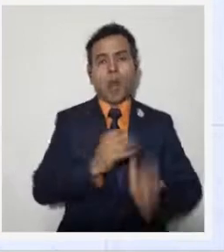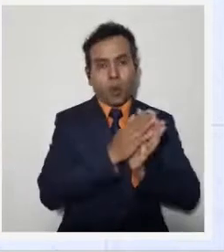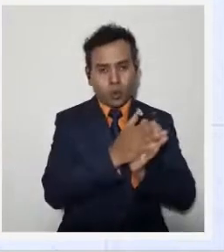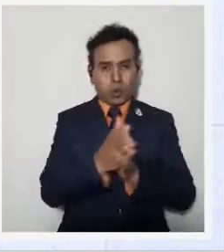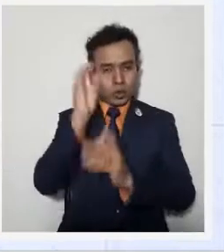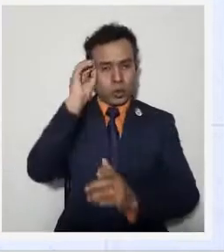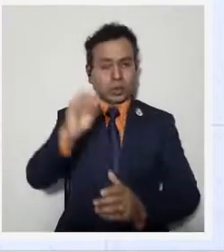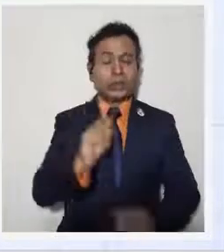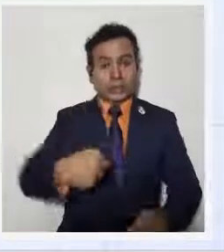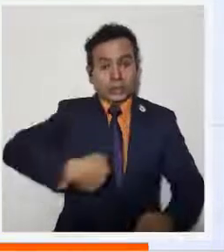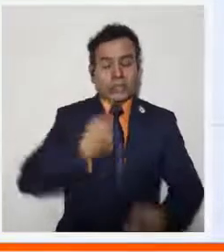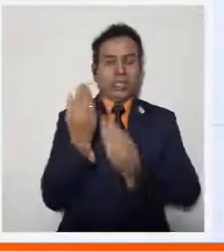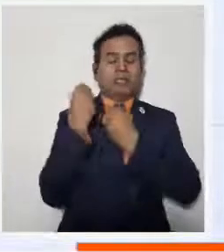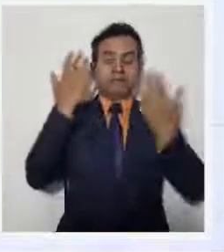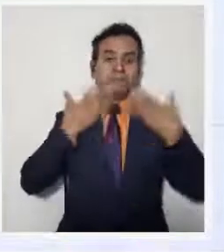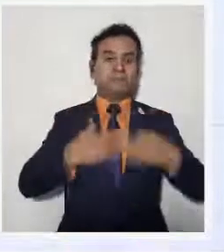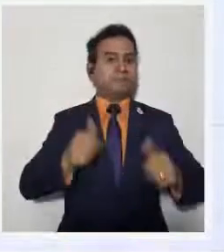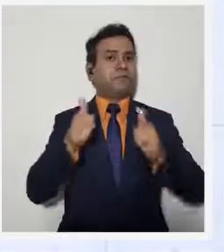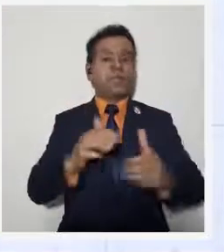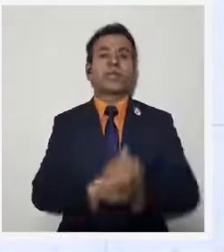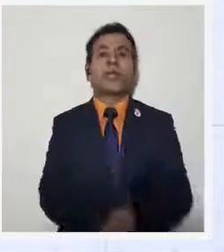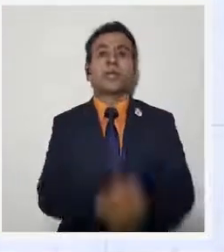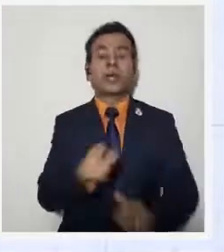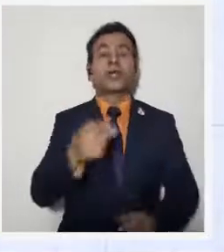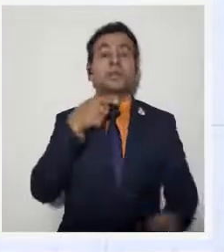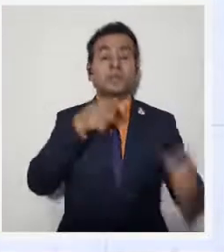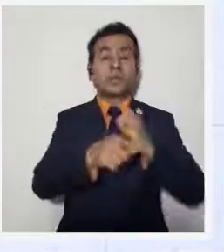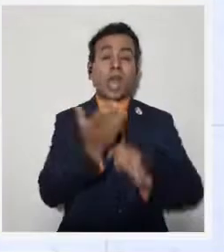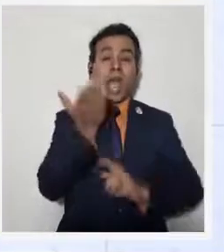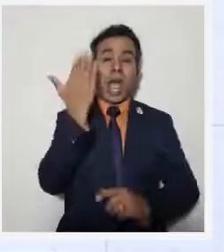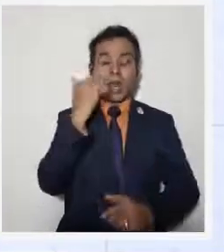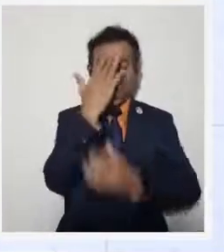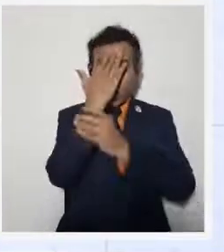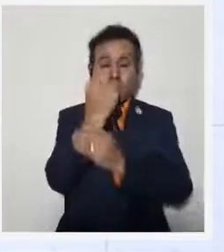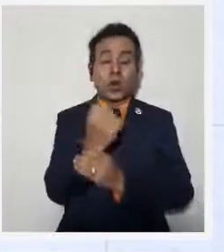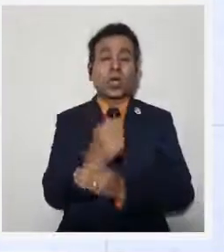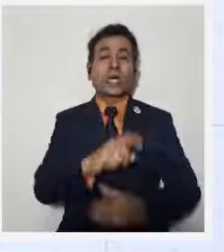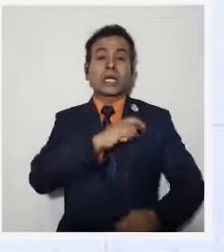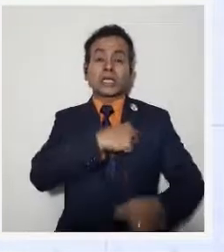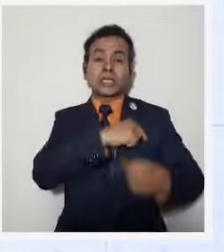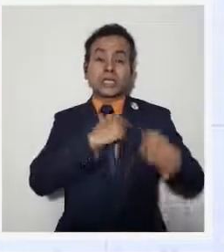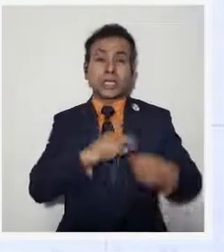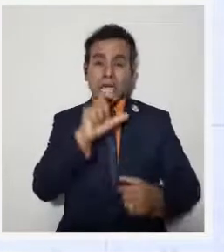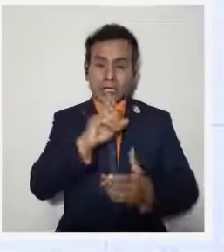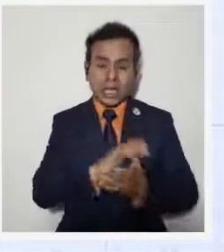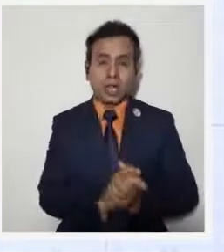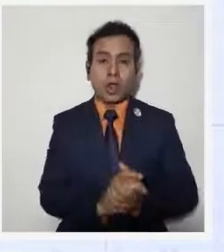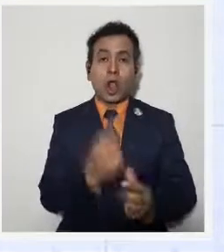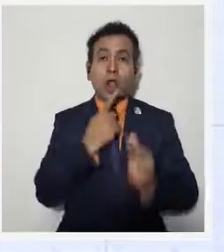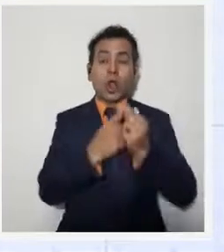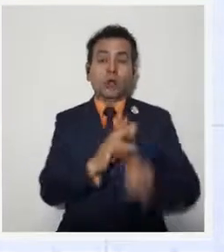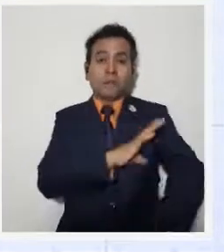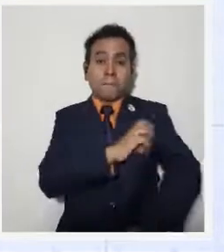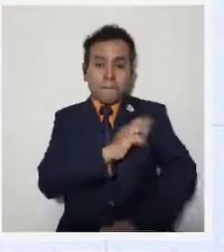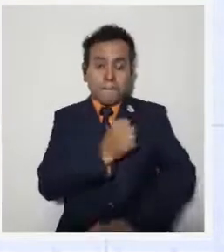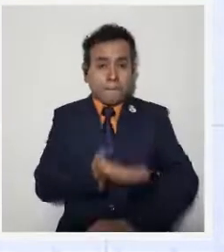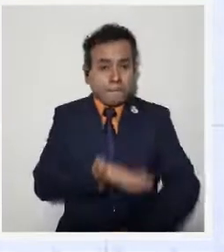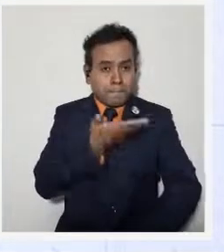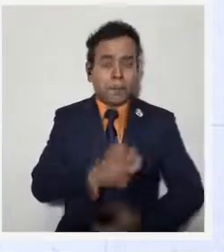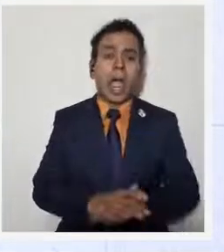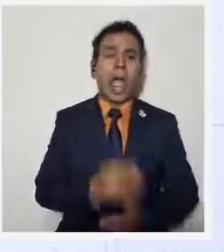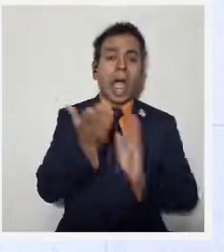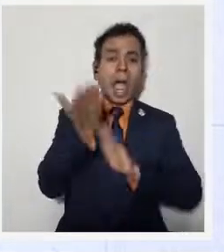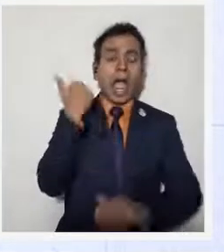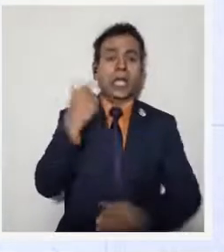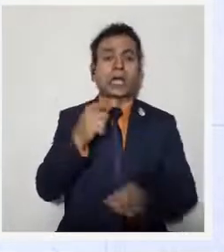হবে। আমরা বারবার বলছি যে আপনার সুরক্ষা আপনার হাতে। আমরা বিশেষ করে যাদের অসংক্রামক ব্যাধি আছে যেমন উচ্চ